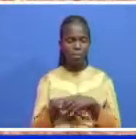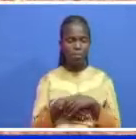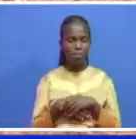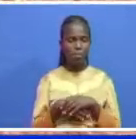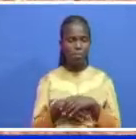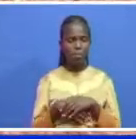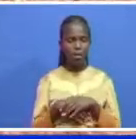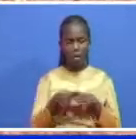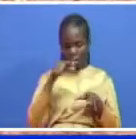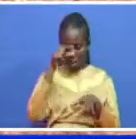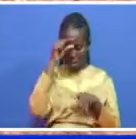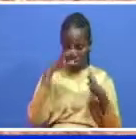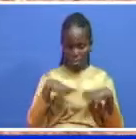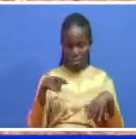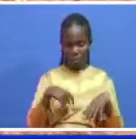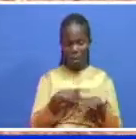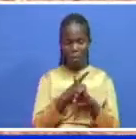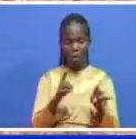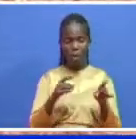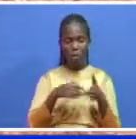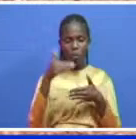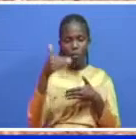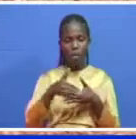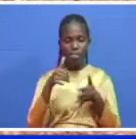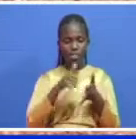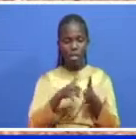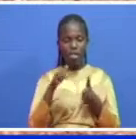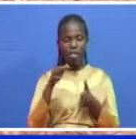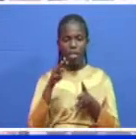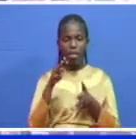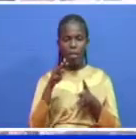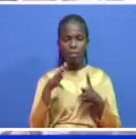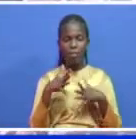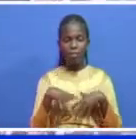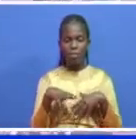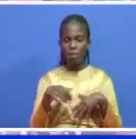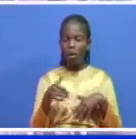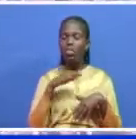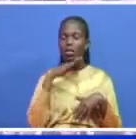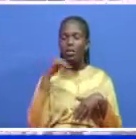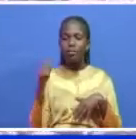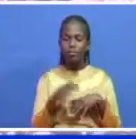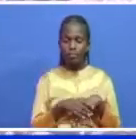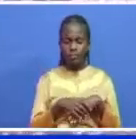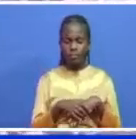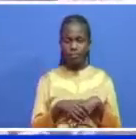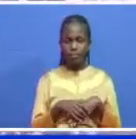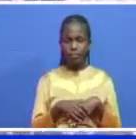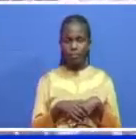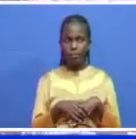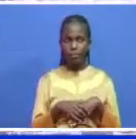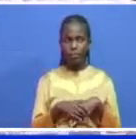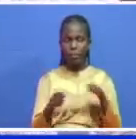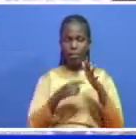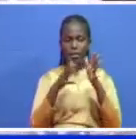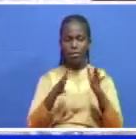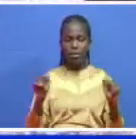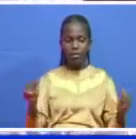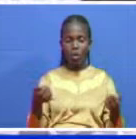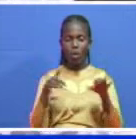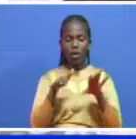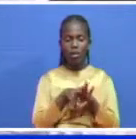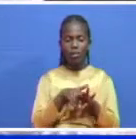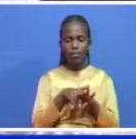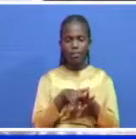kana menende kutuika ni Mauvoo, manende kuingia ni jando. Minister wa sasa iwa ndene Professor Kithure Kindiki na kutamka